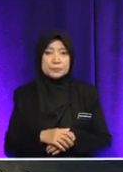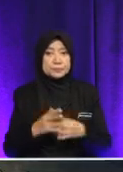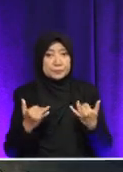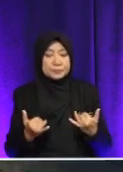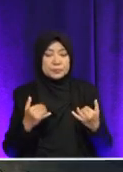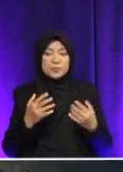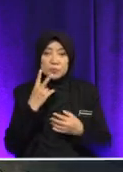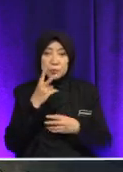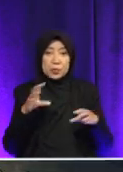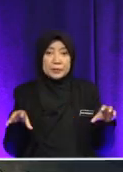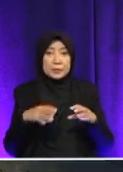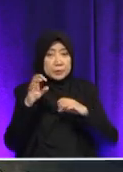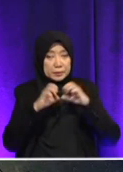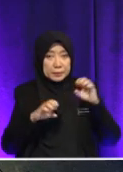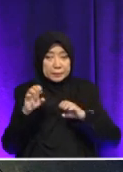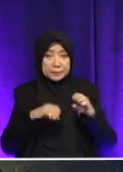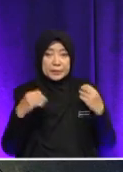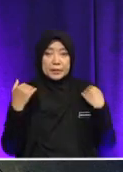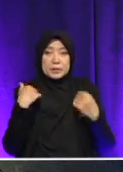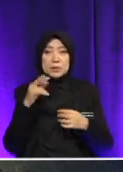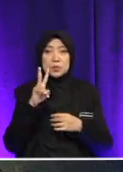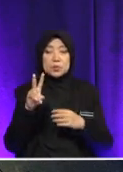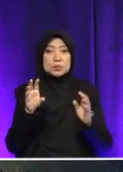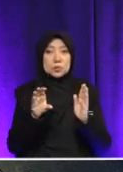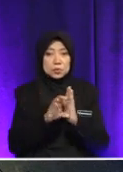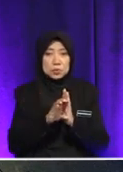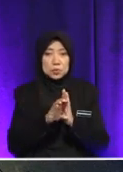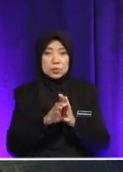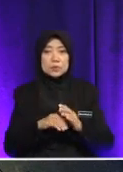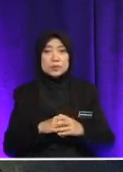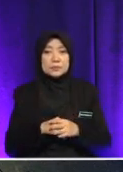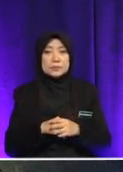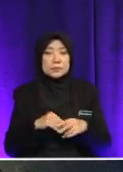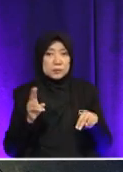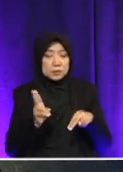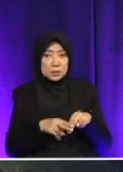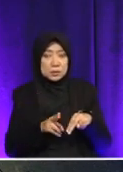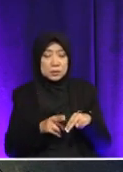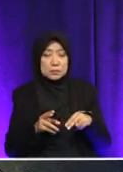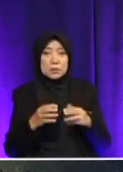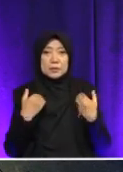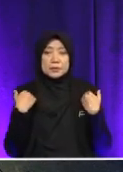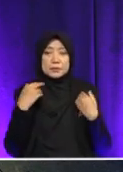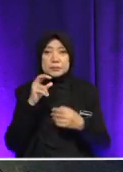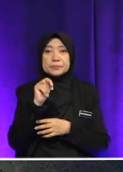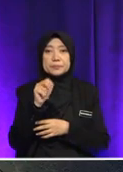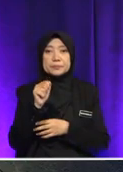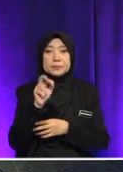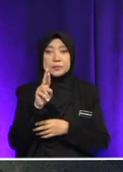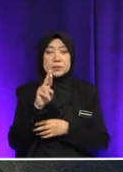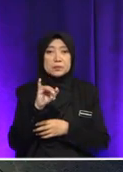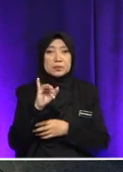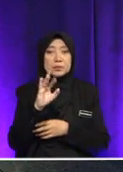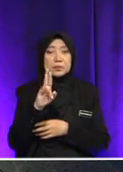Oke so ya Ini ada dua contoh garam Oke so kita ada ninteriam nitrat dan juga